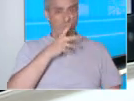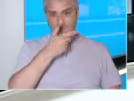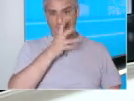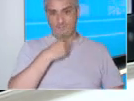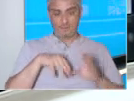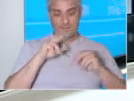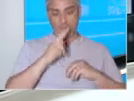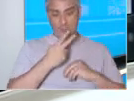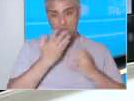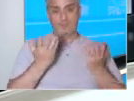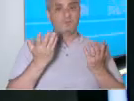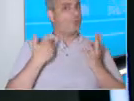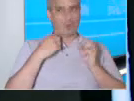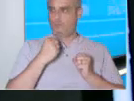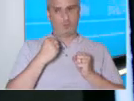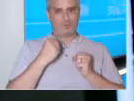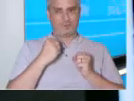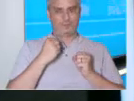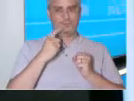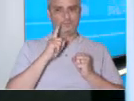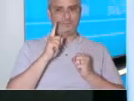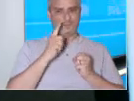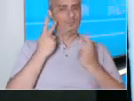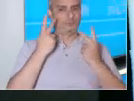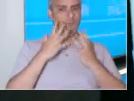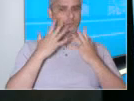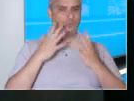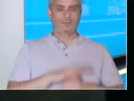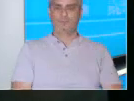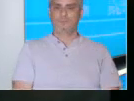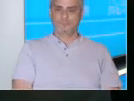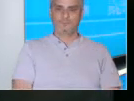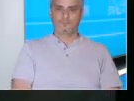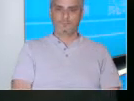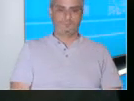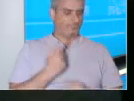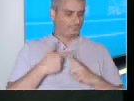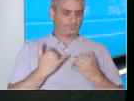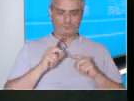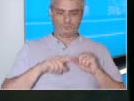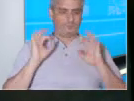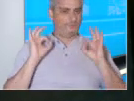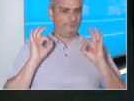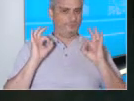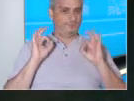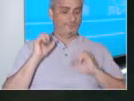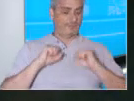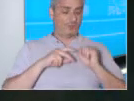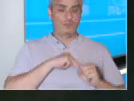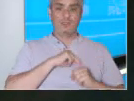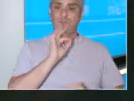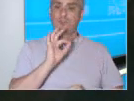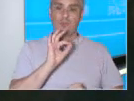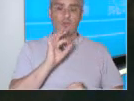שוב לבחירות, אני לא בטוח שזה יהיה לא בעל משמעות גדולה. תשמע, ועד עכשיו הוא לא עשה שום טעות. לאורך מערכת הבחירות, ההתנהלות האחראית